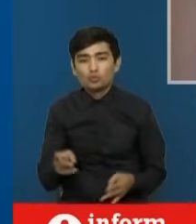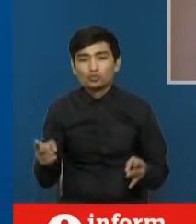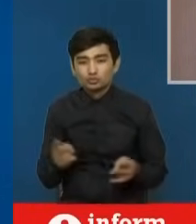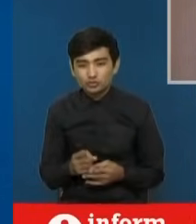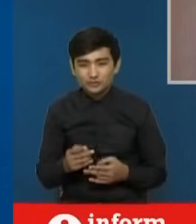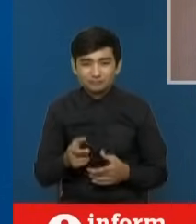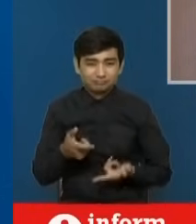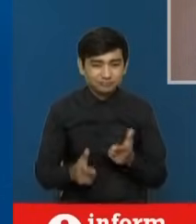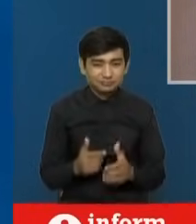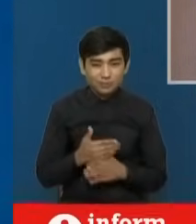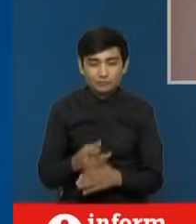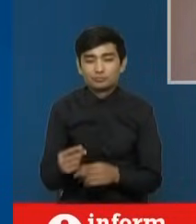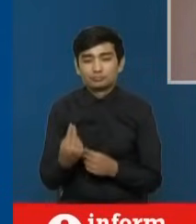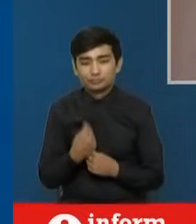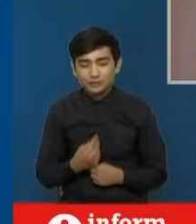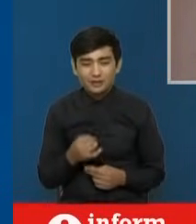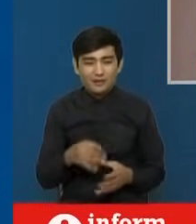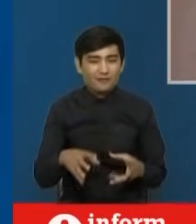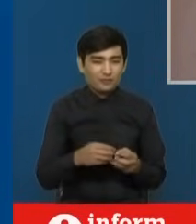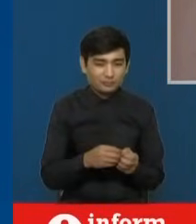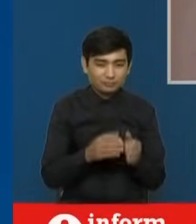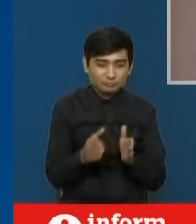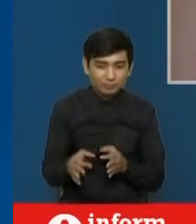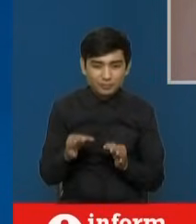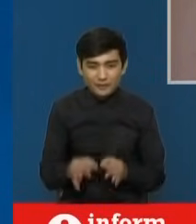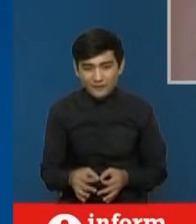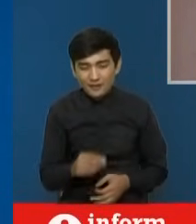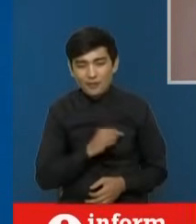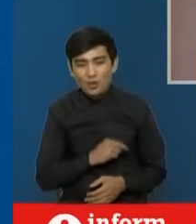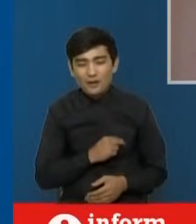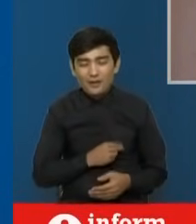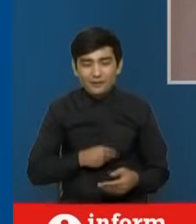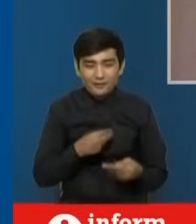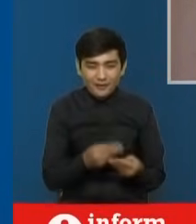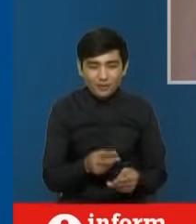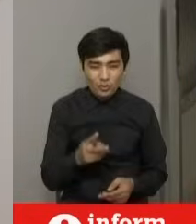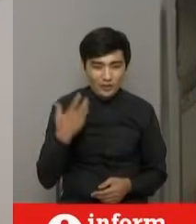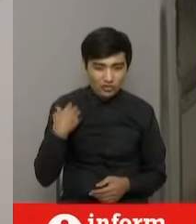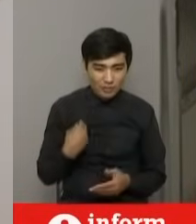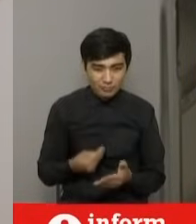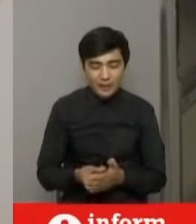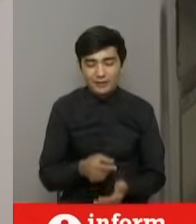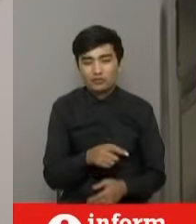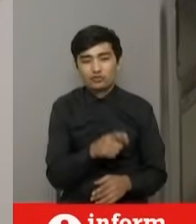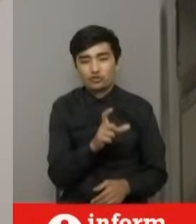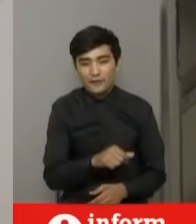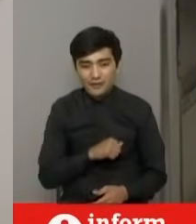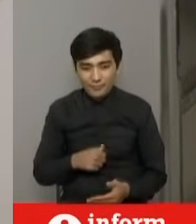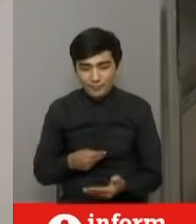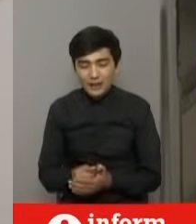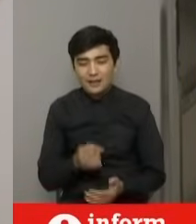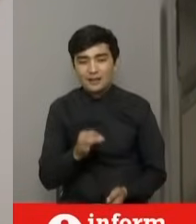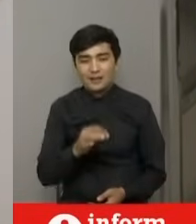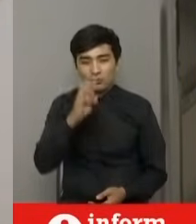Но все распределено разумно. Платит гражданин, платит работодатель, платит государство. Специалисты считают, слишком